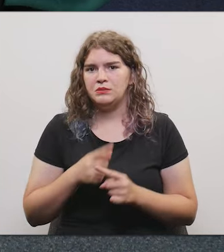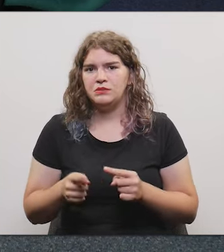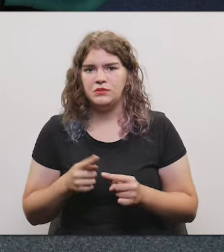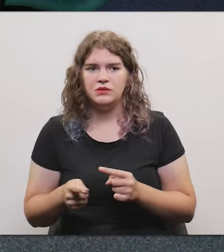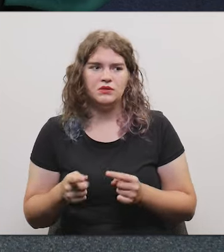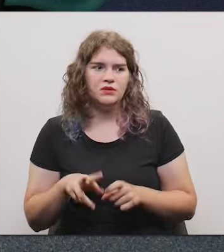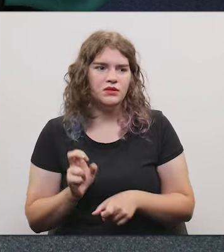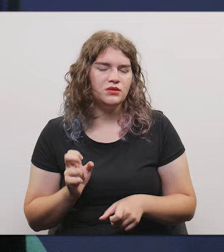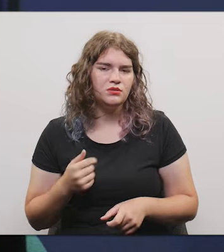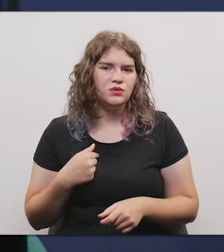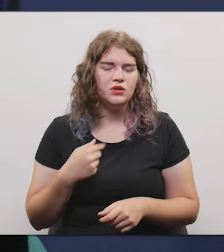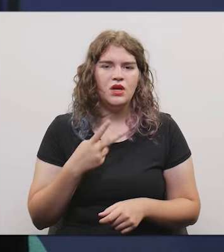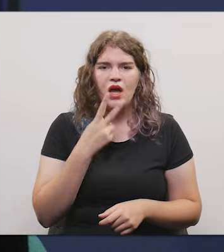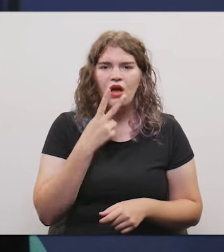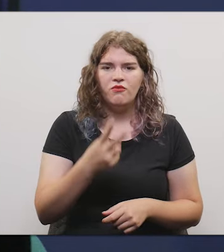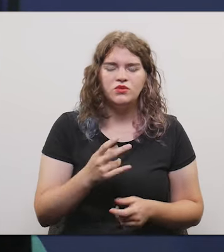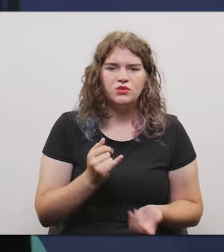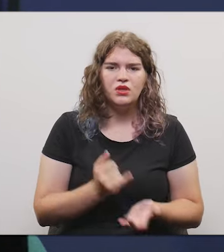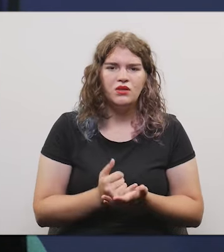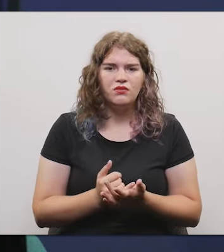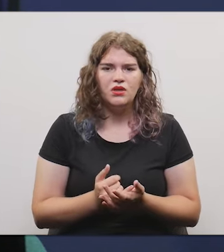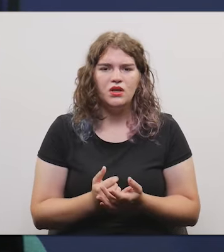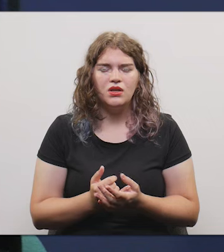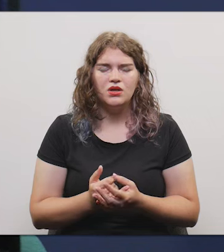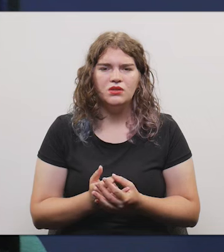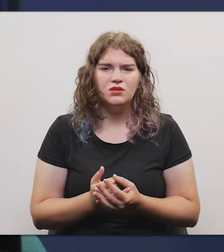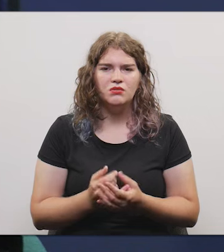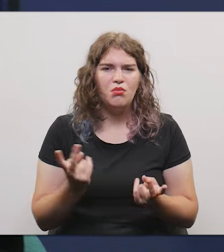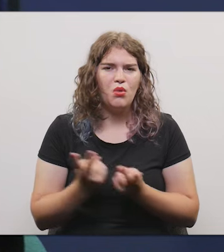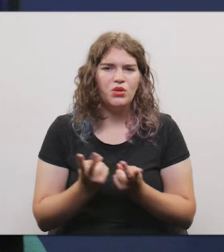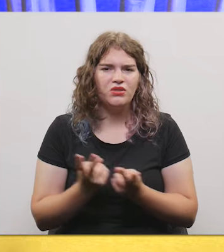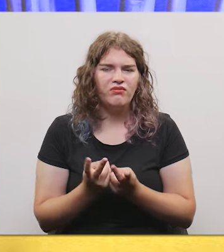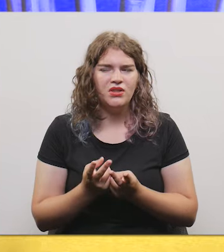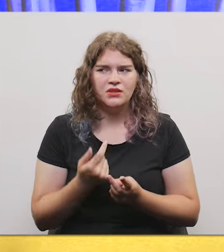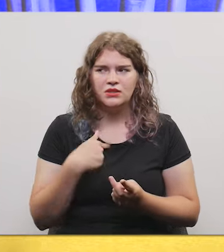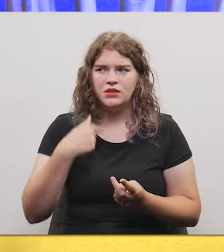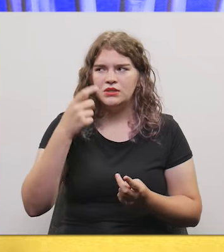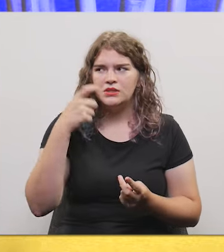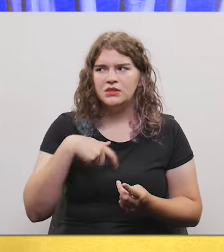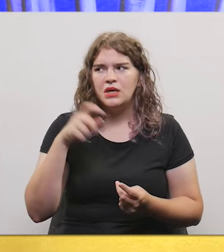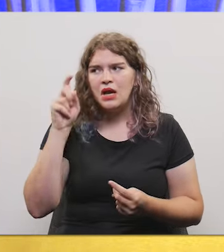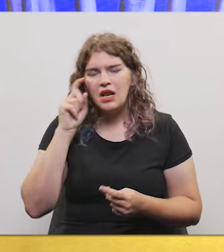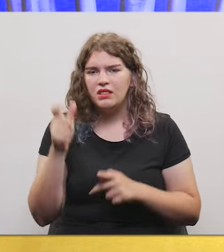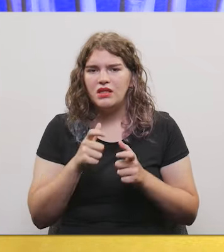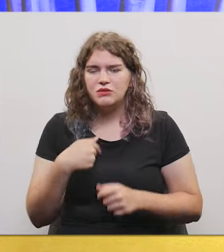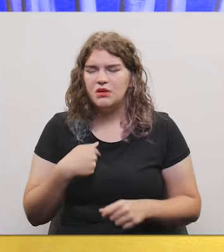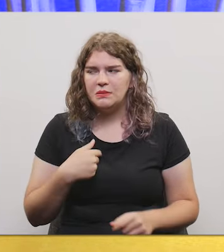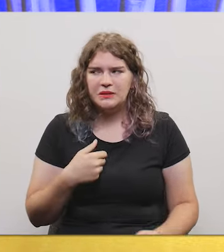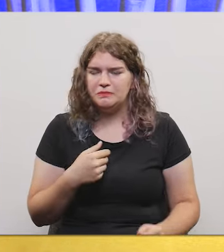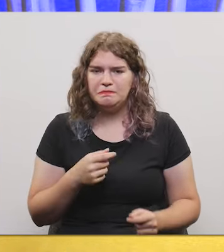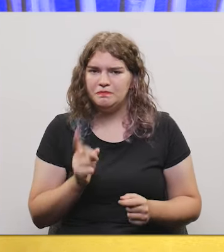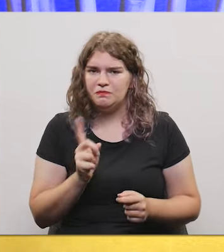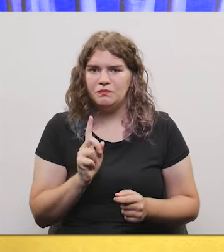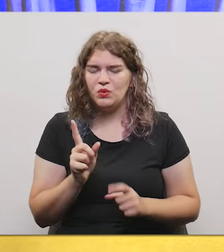fost un pic frică la început. Tu ai văzut că ești persoana potrivită atunci? Nu.